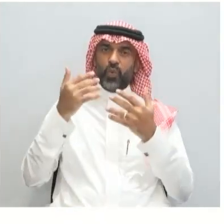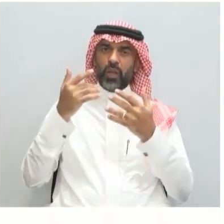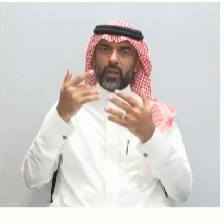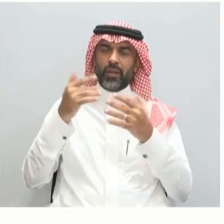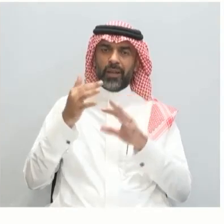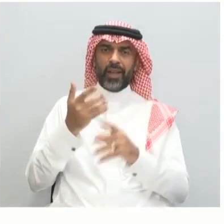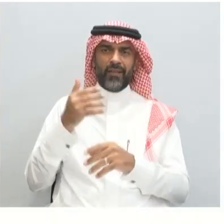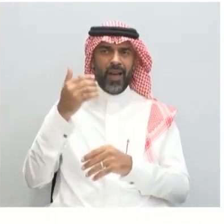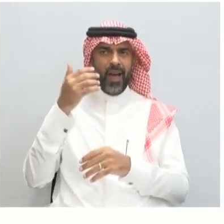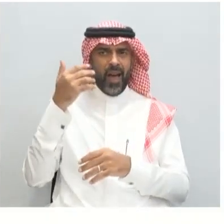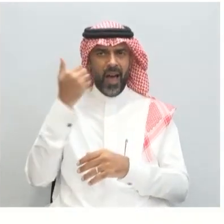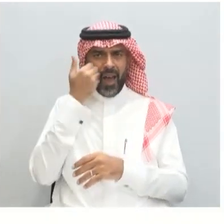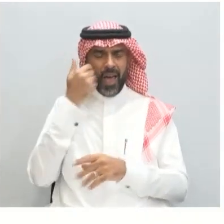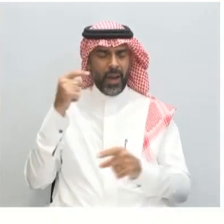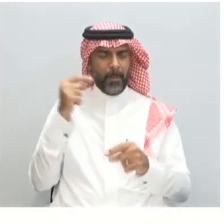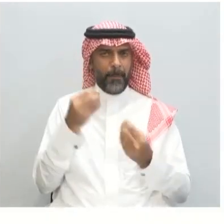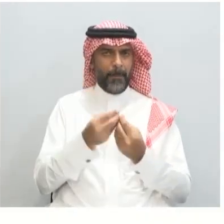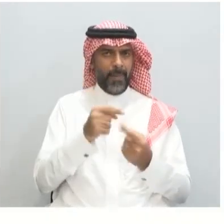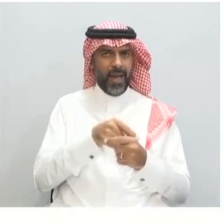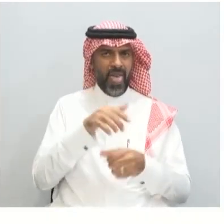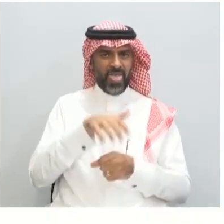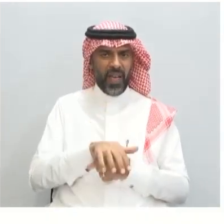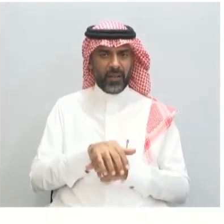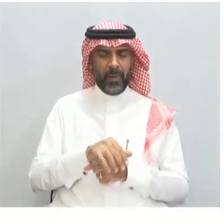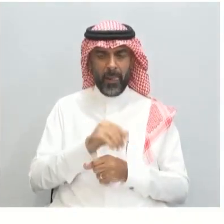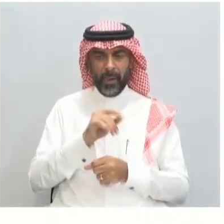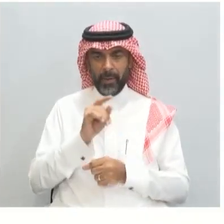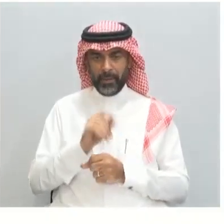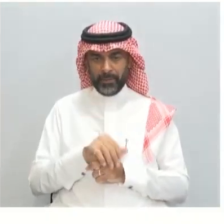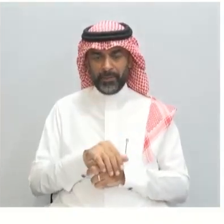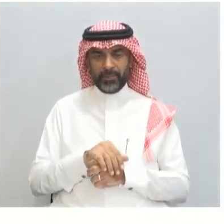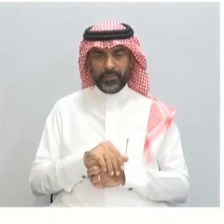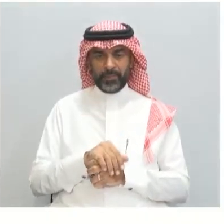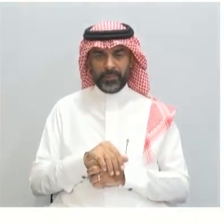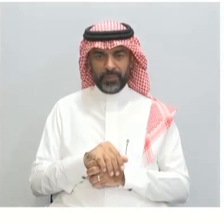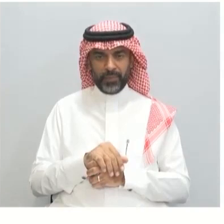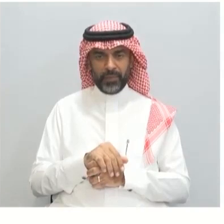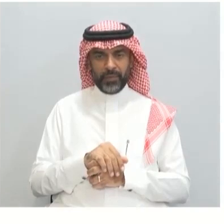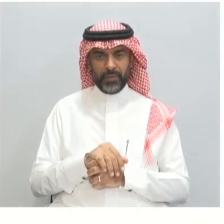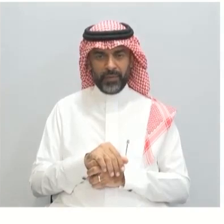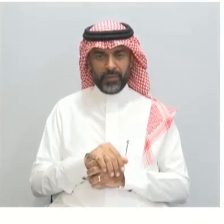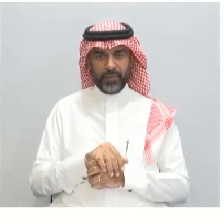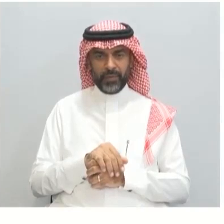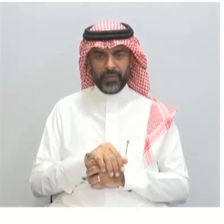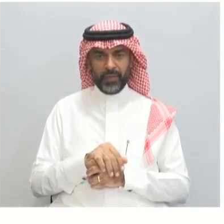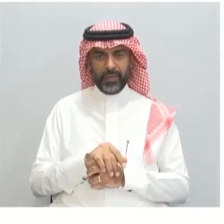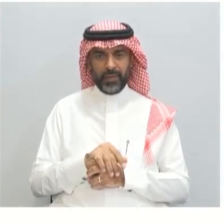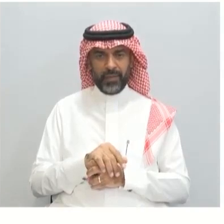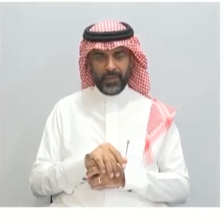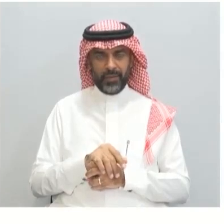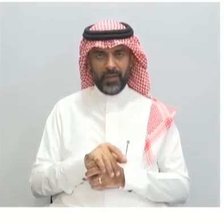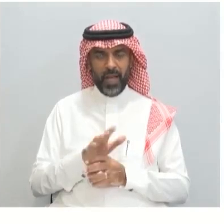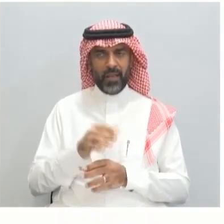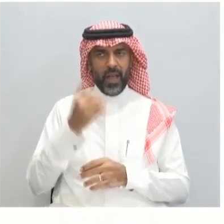الحراره على الضغط الجوي وكما ذكرنا ان اهم عنصر من عناصر المناخ هو الحراره وكيفيه